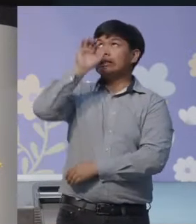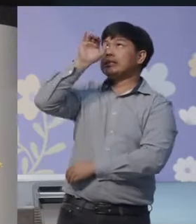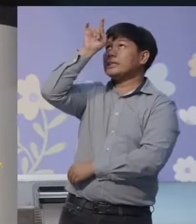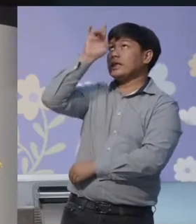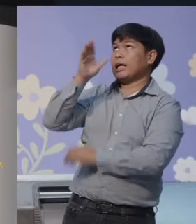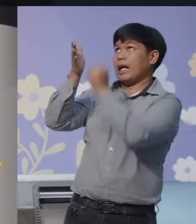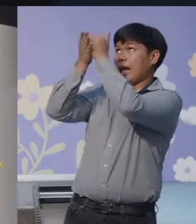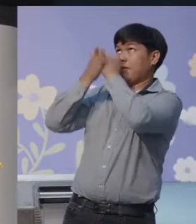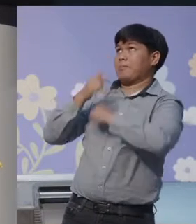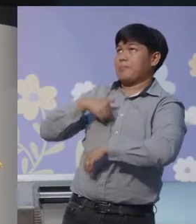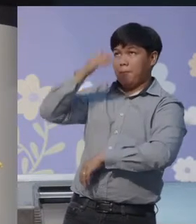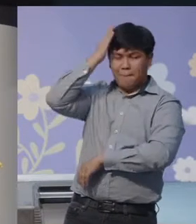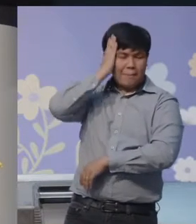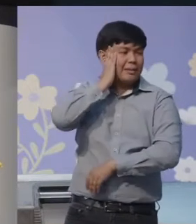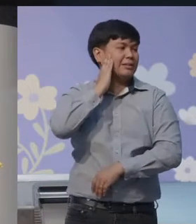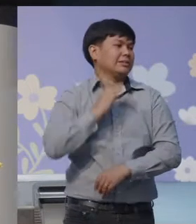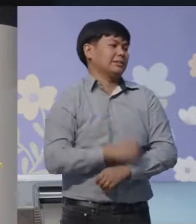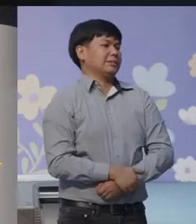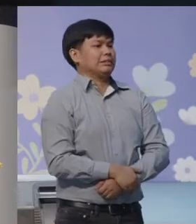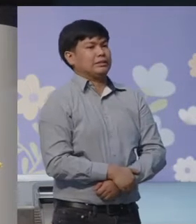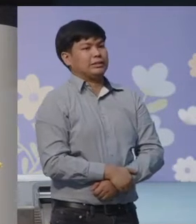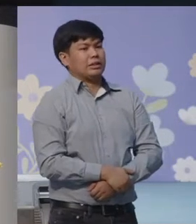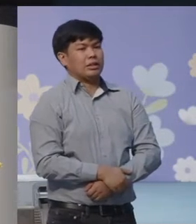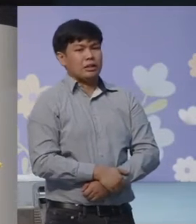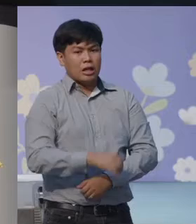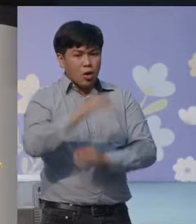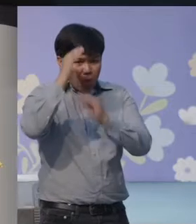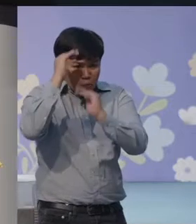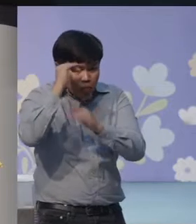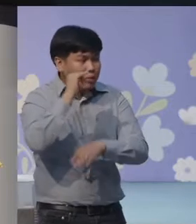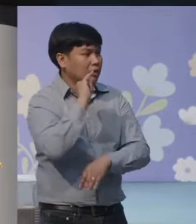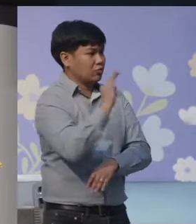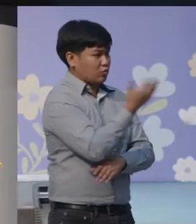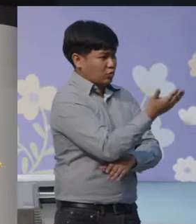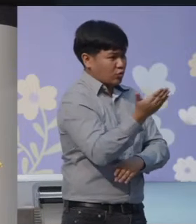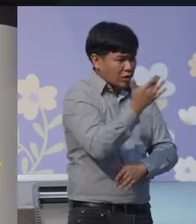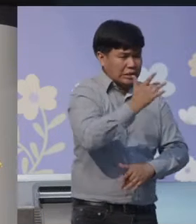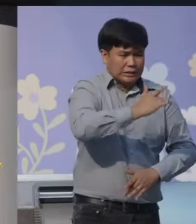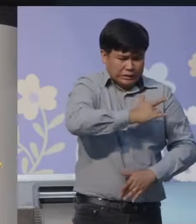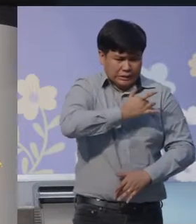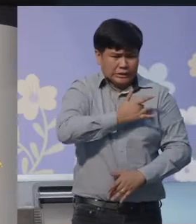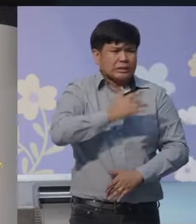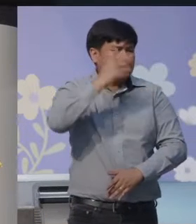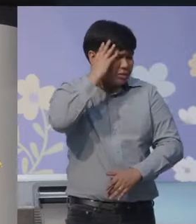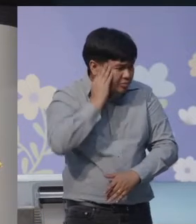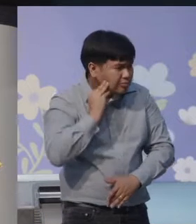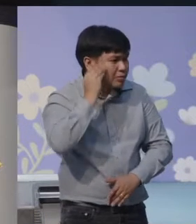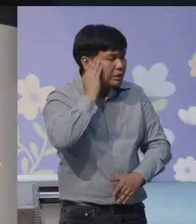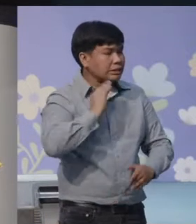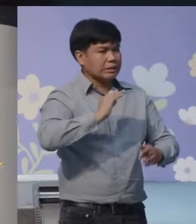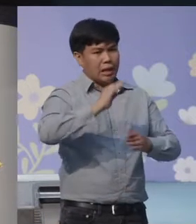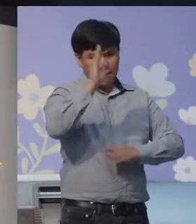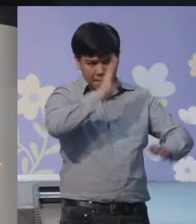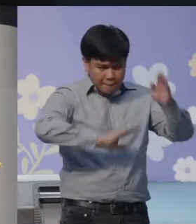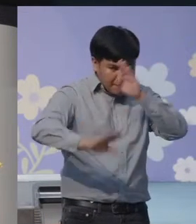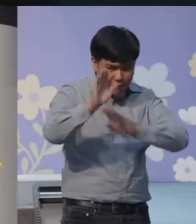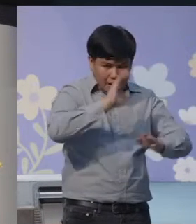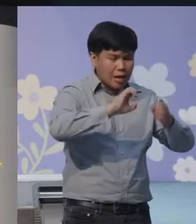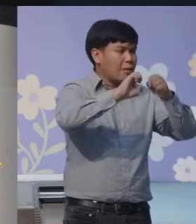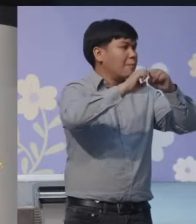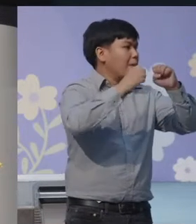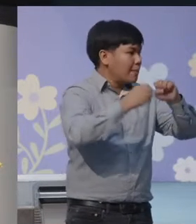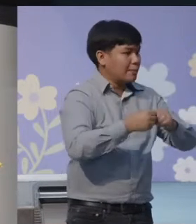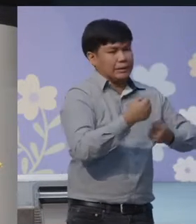No? Sana pag mayroong mga nangyayaring maghirap sa ating buhay, at tayo ay